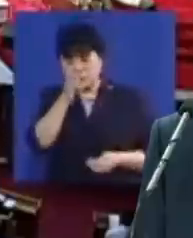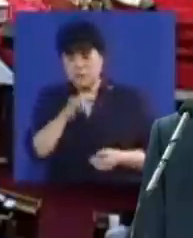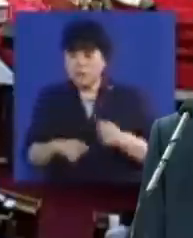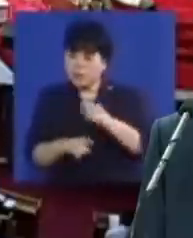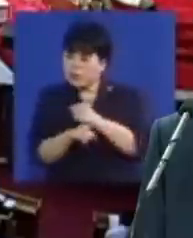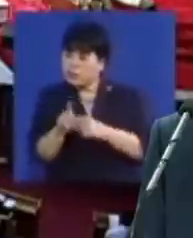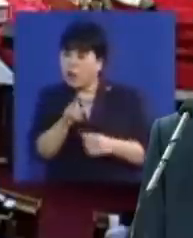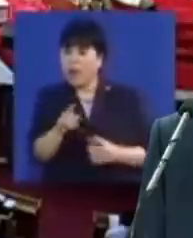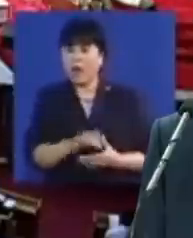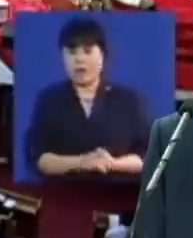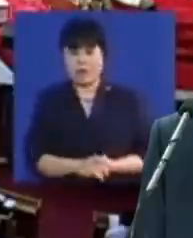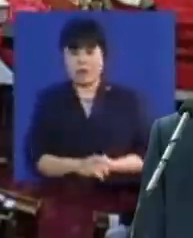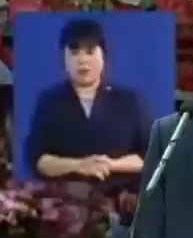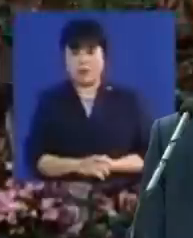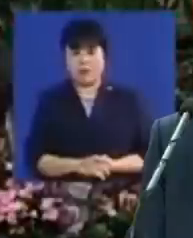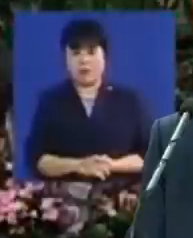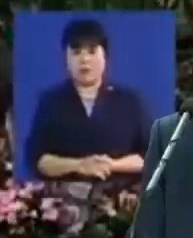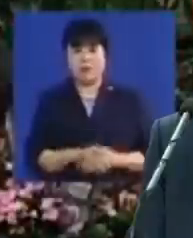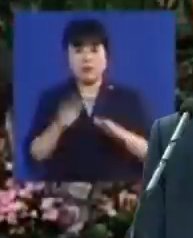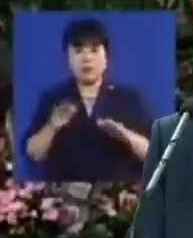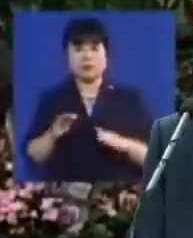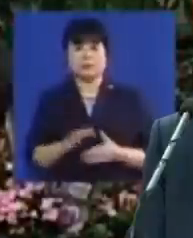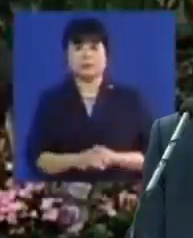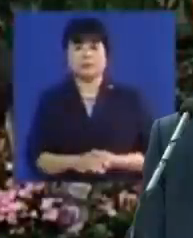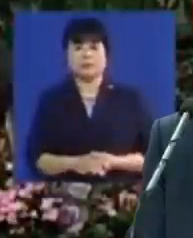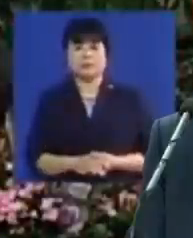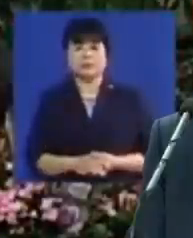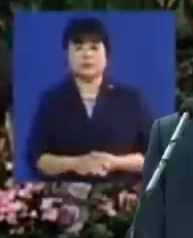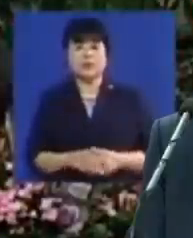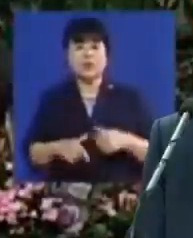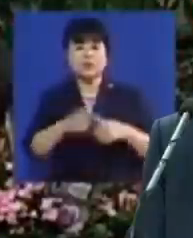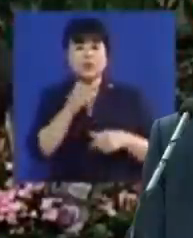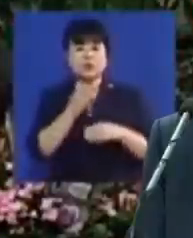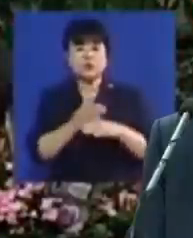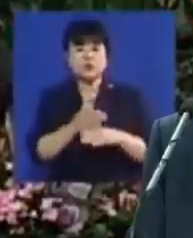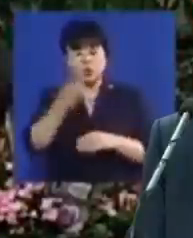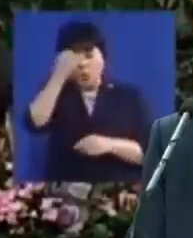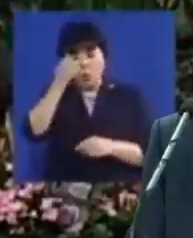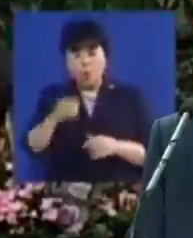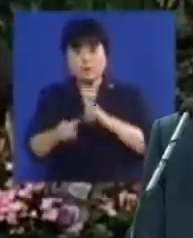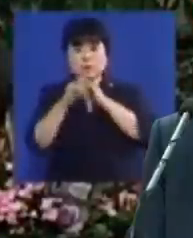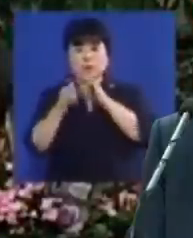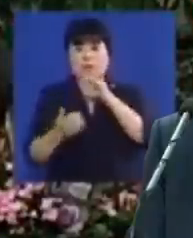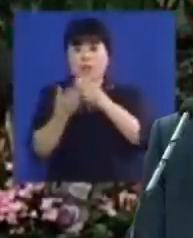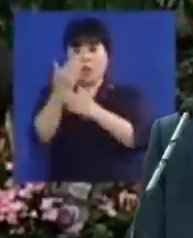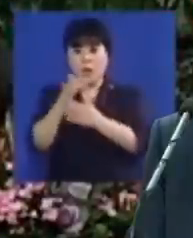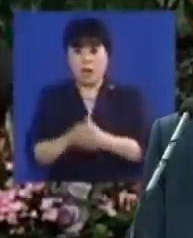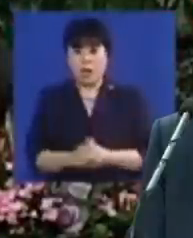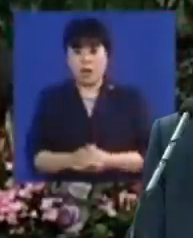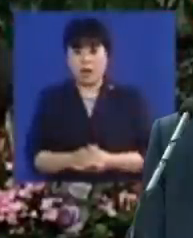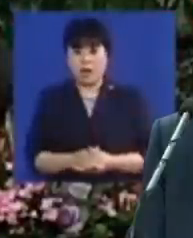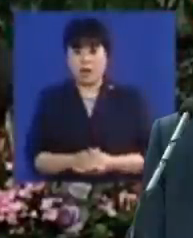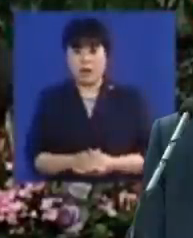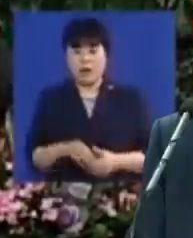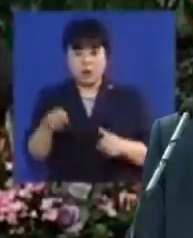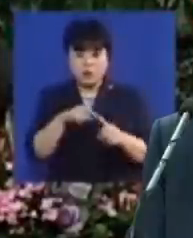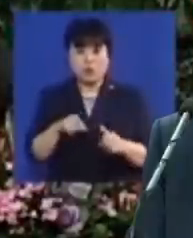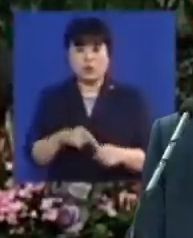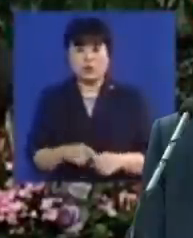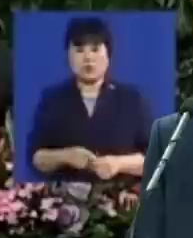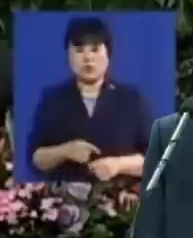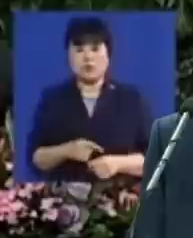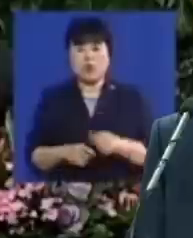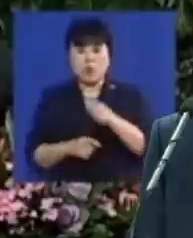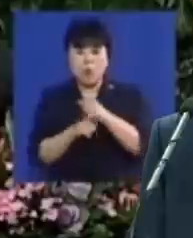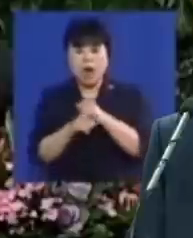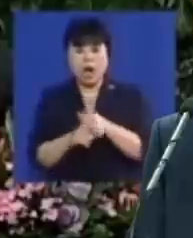자살을 하냐. 더욱이 최근에는 초중고생들의 자살률도 늘어나고 있습니다. 교육과학기술부 조사에 의하면